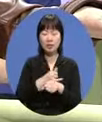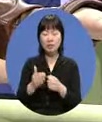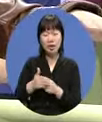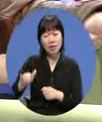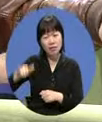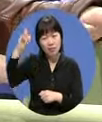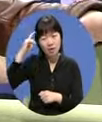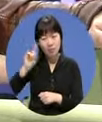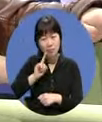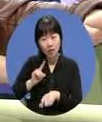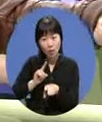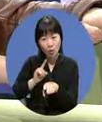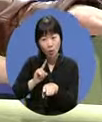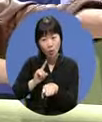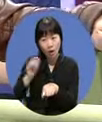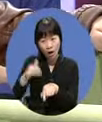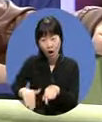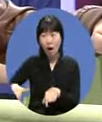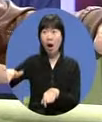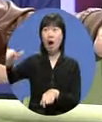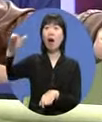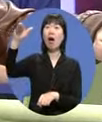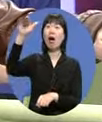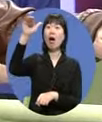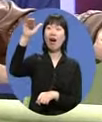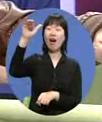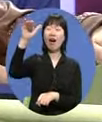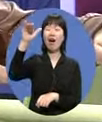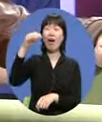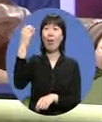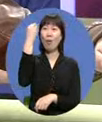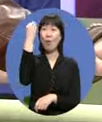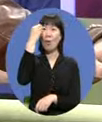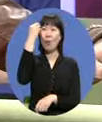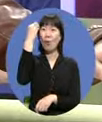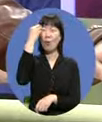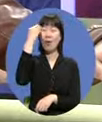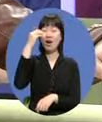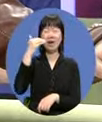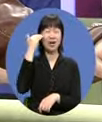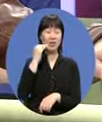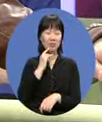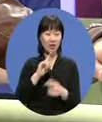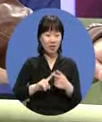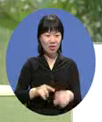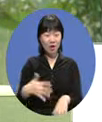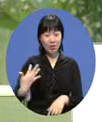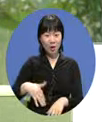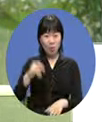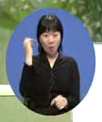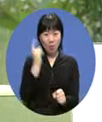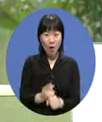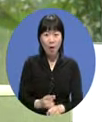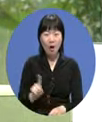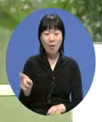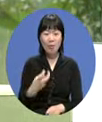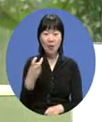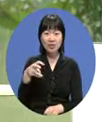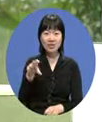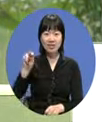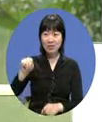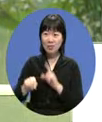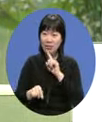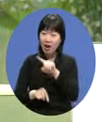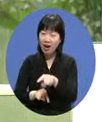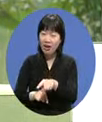얘기인지 그래서 이 120cm tall 이렇게 하든지 우리 한국말로 할 때도 야 너 벌써 120cm야 뭐